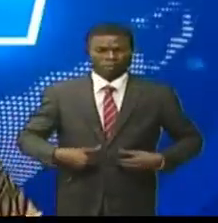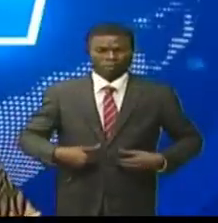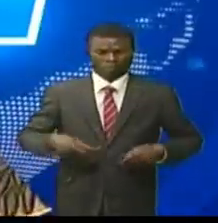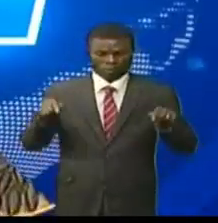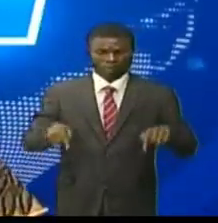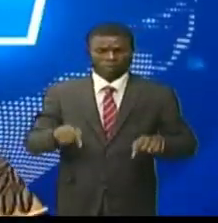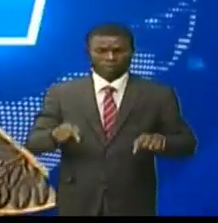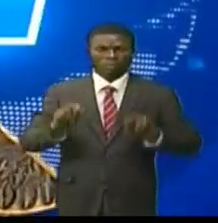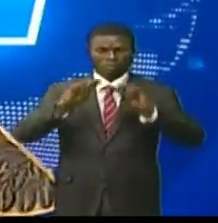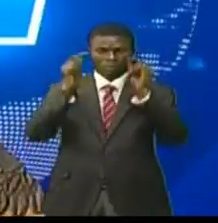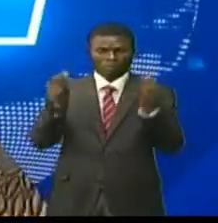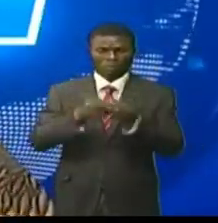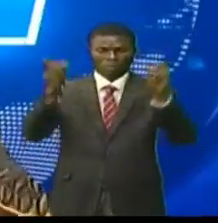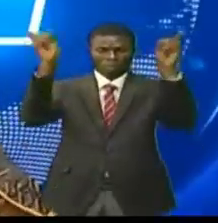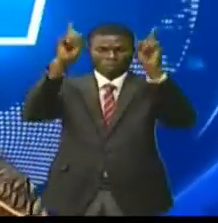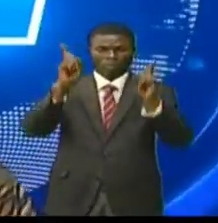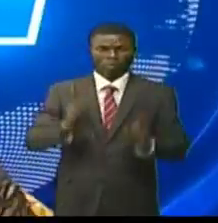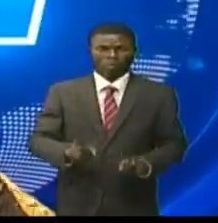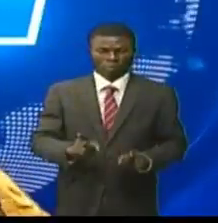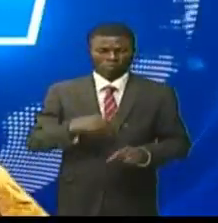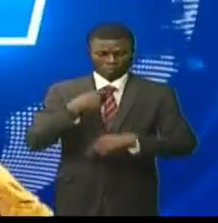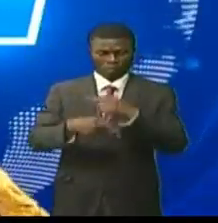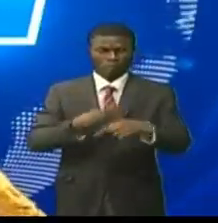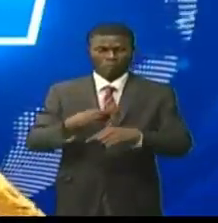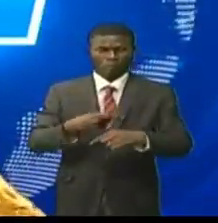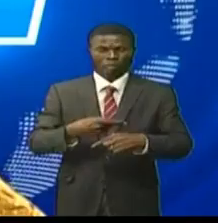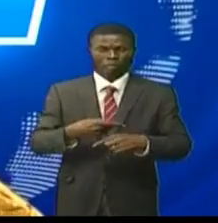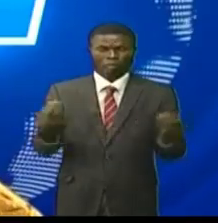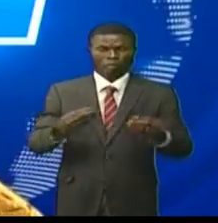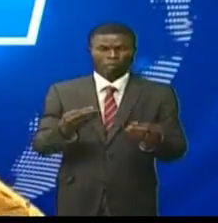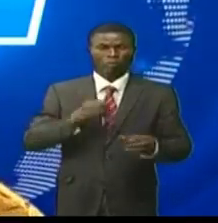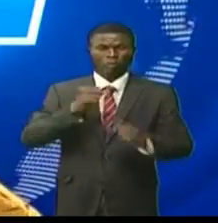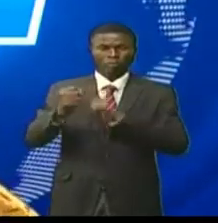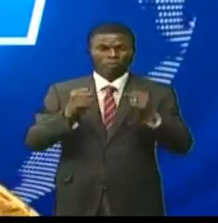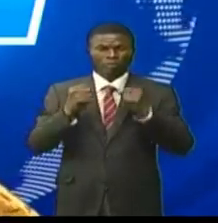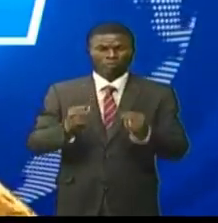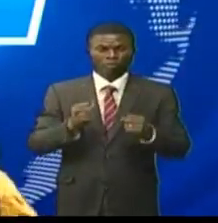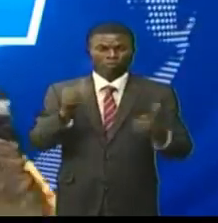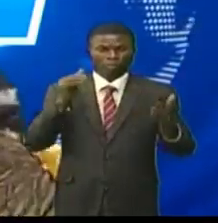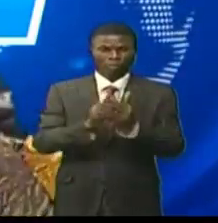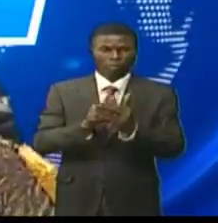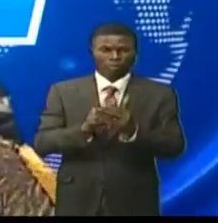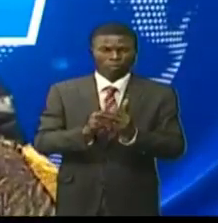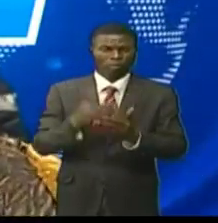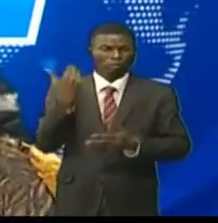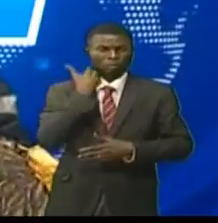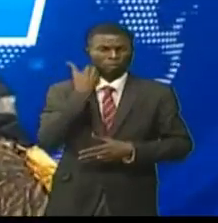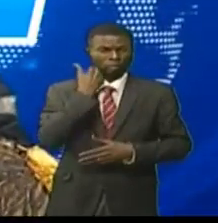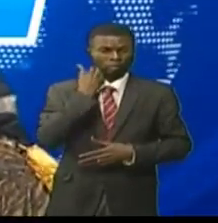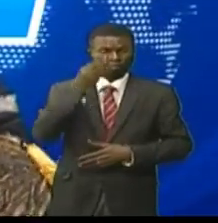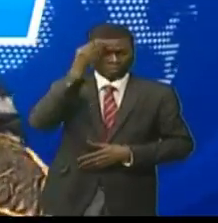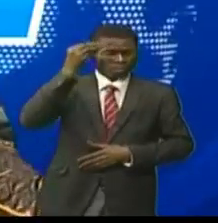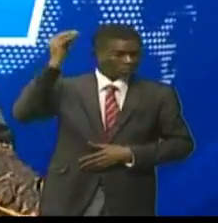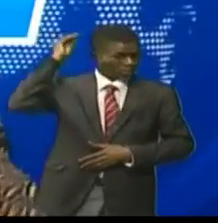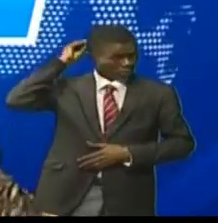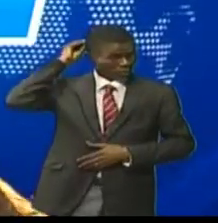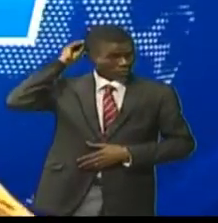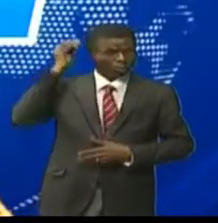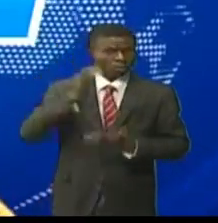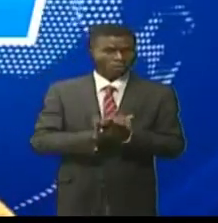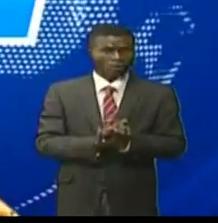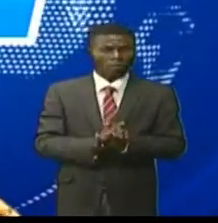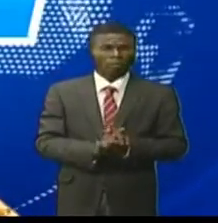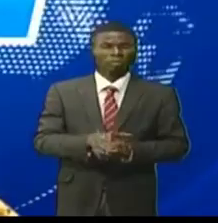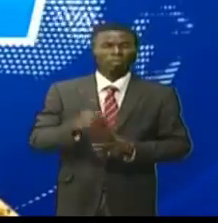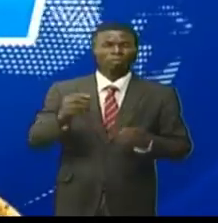présent, une structure africaine vient de voir le jour en vue de lutter efficacement contre l'autisme POLAF. Pôle